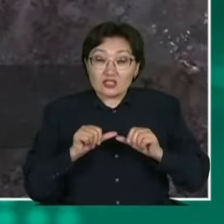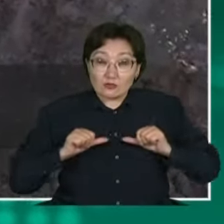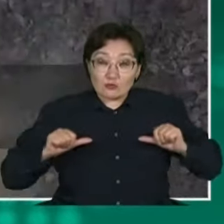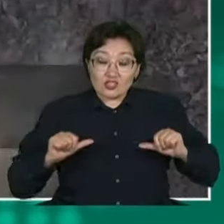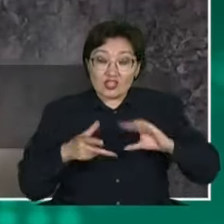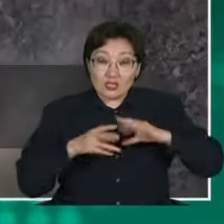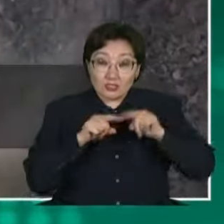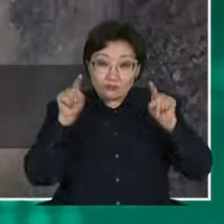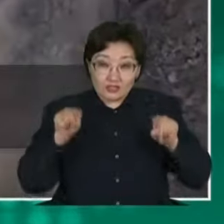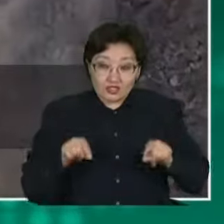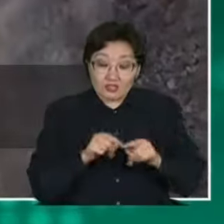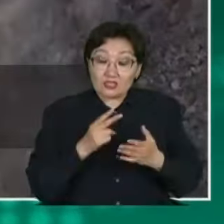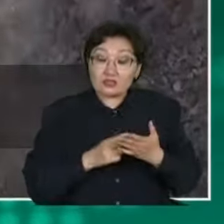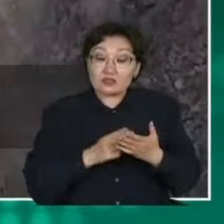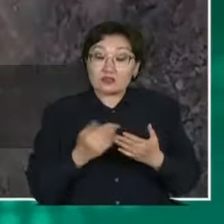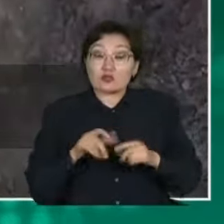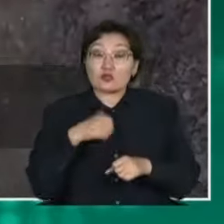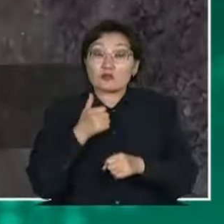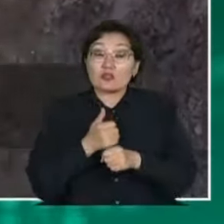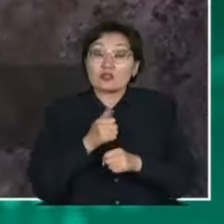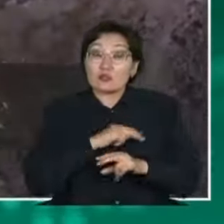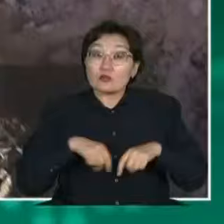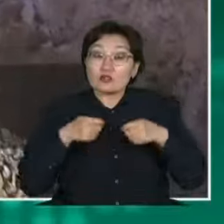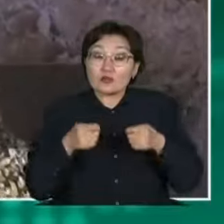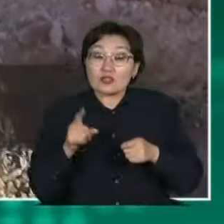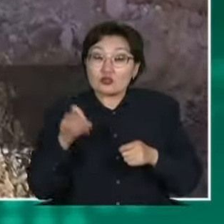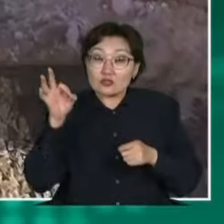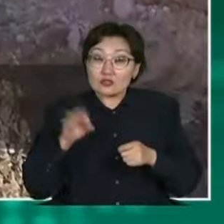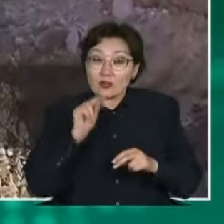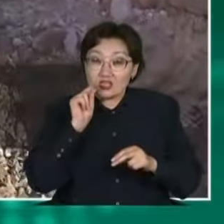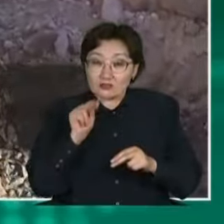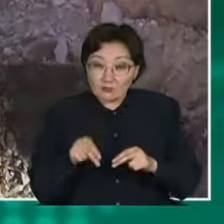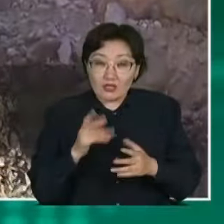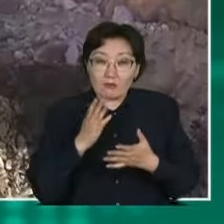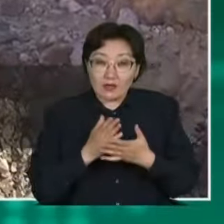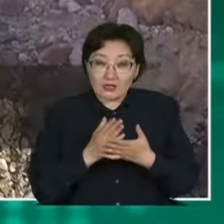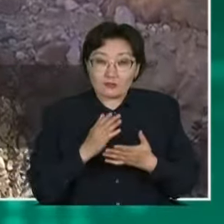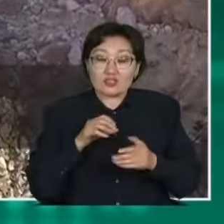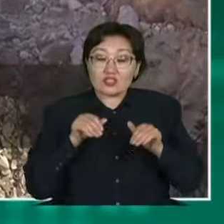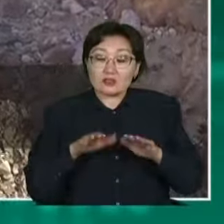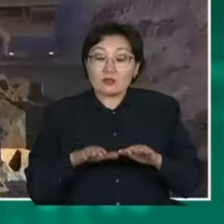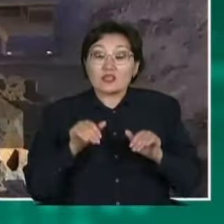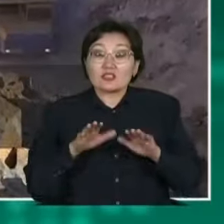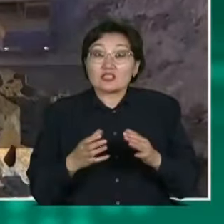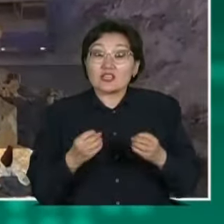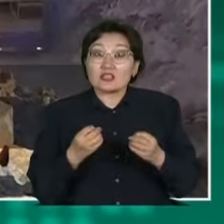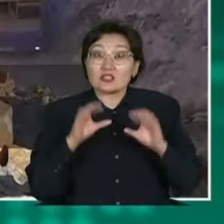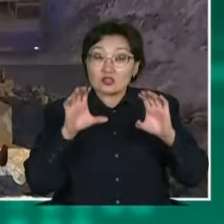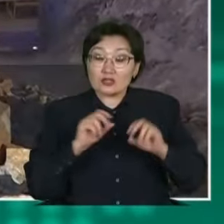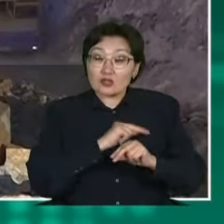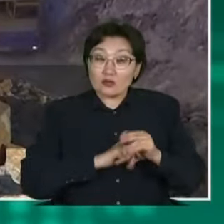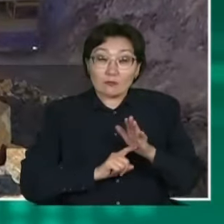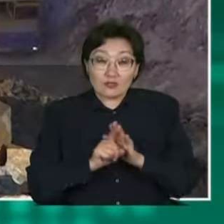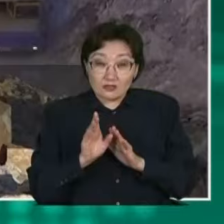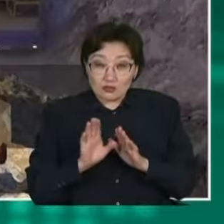комиссиялардың қорытындыларымен расталған. Соның негізінде жұмыс берушінің 100% кінәсі бар деп танылыпты. Шешім әлі заңды күшіне енген жоқ,